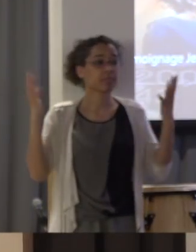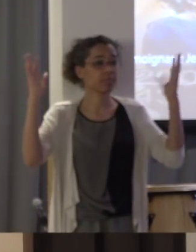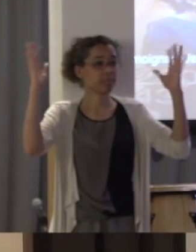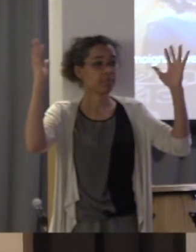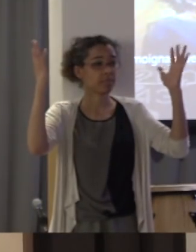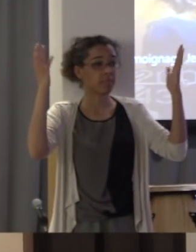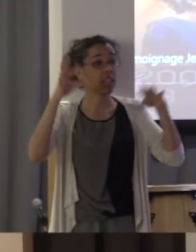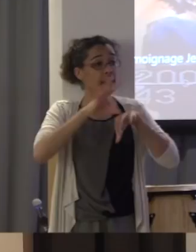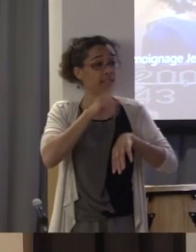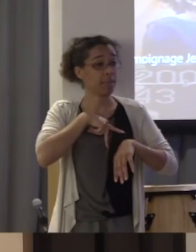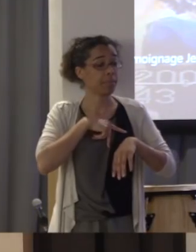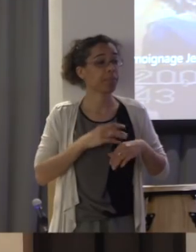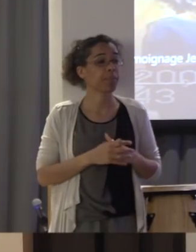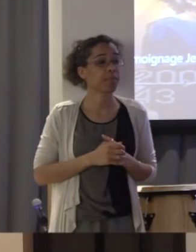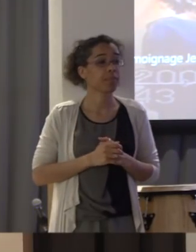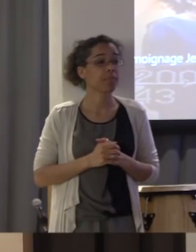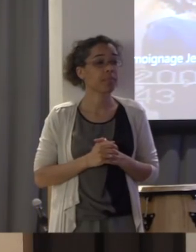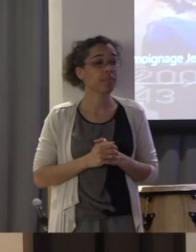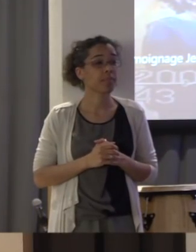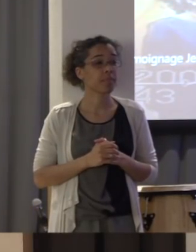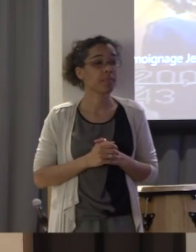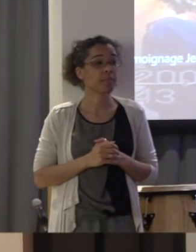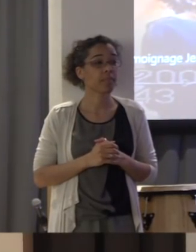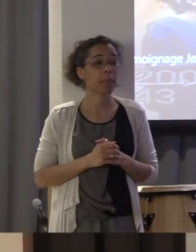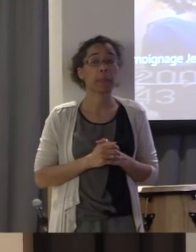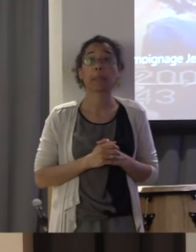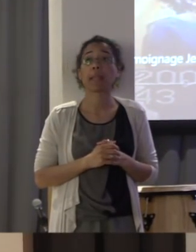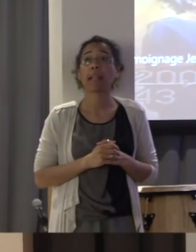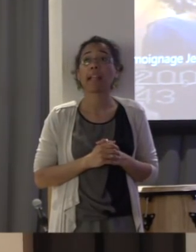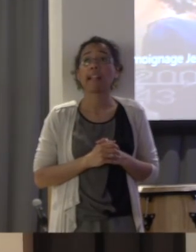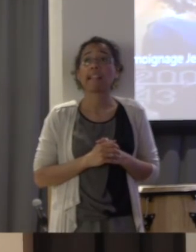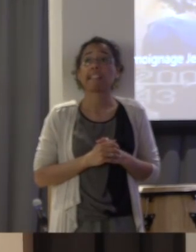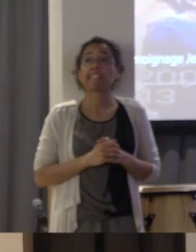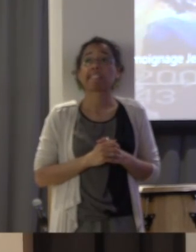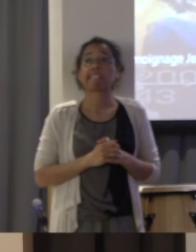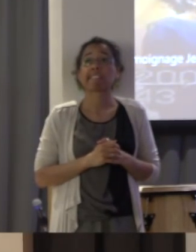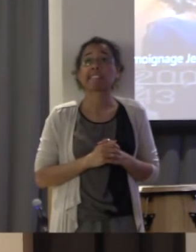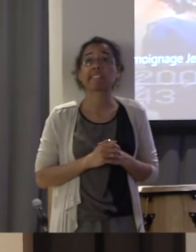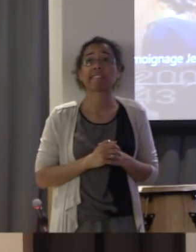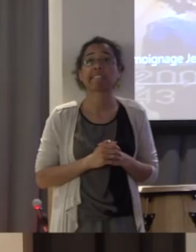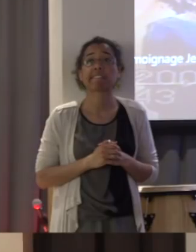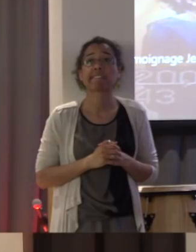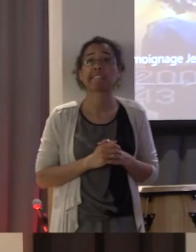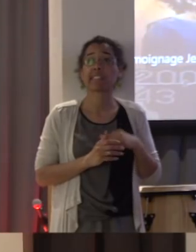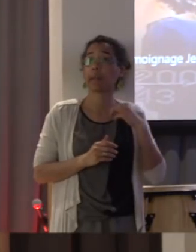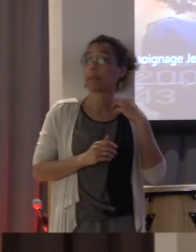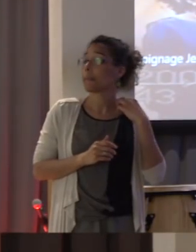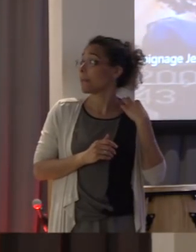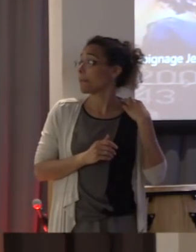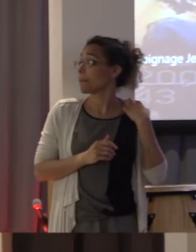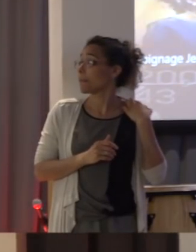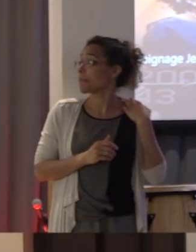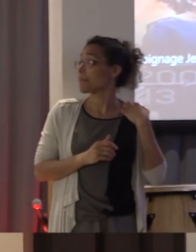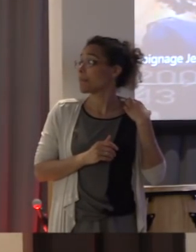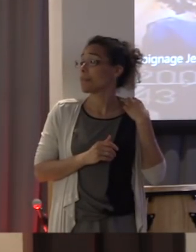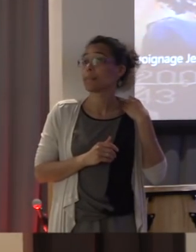elle. Amen. Ouais. Ah, on a arrêté je ne sais pas, parce que... Bon, peut-être